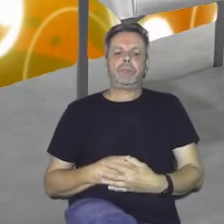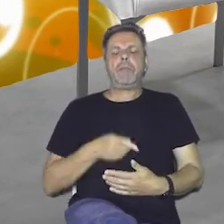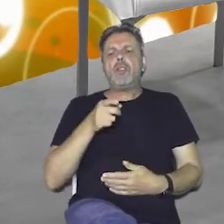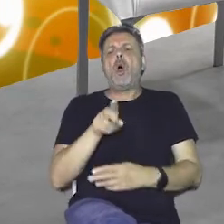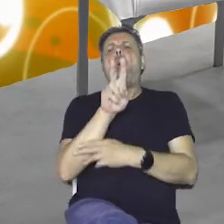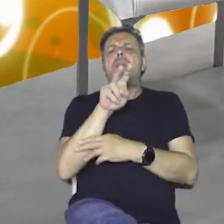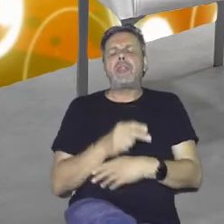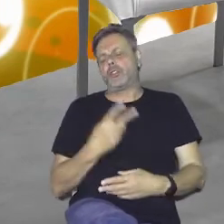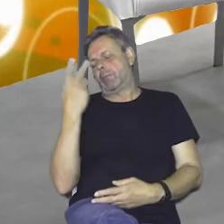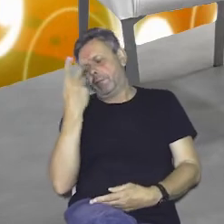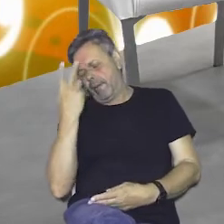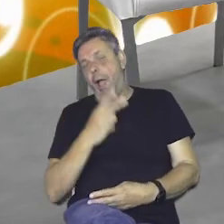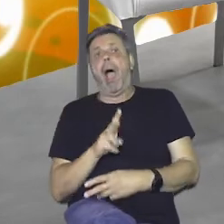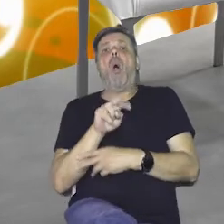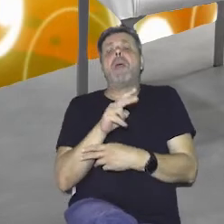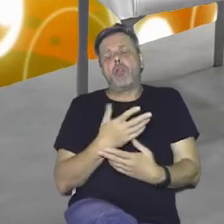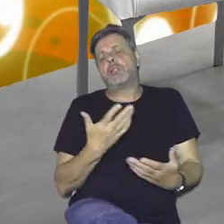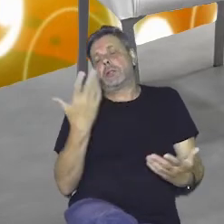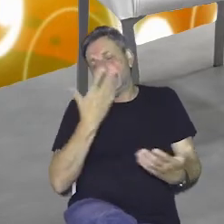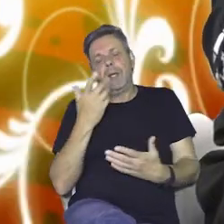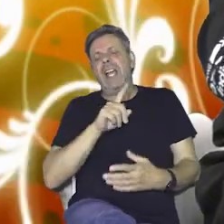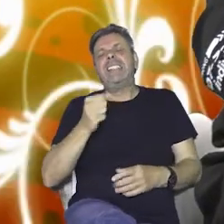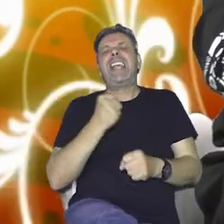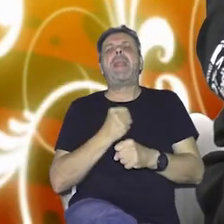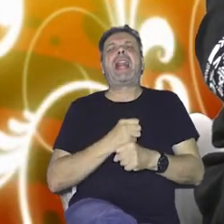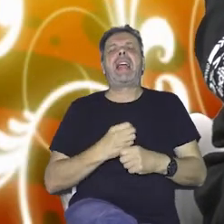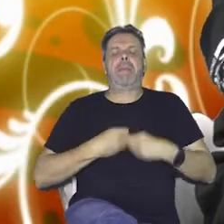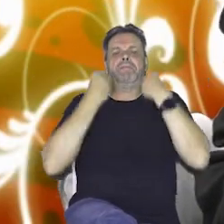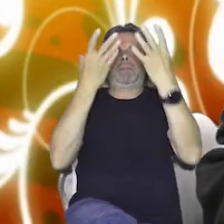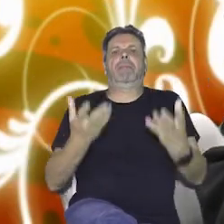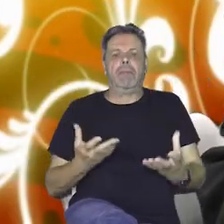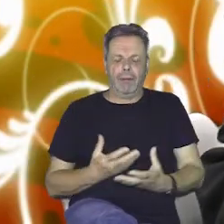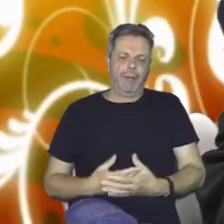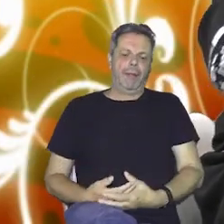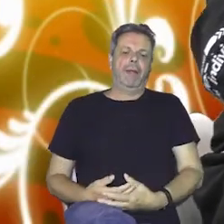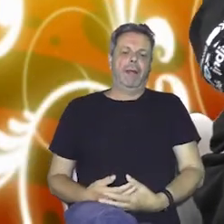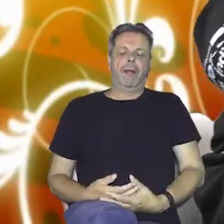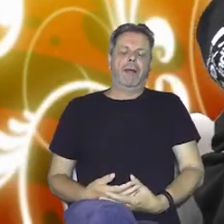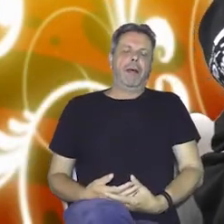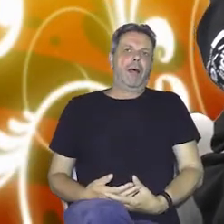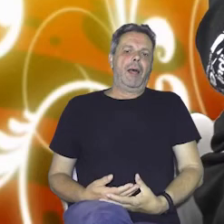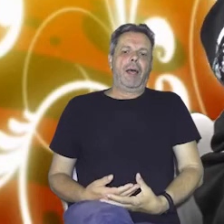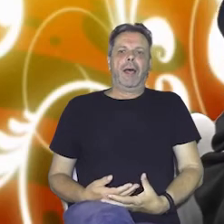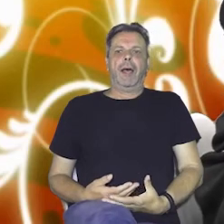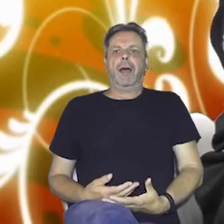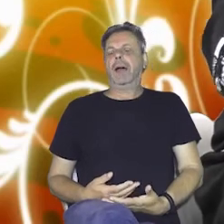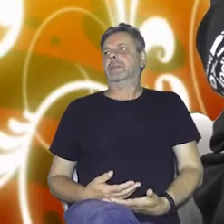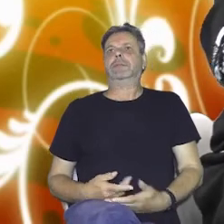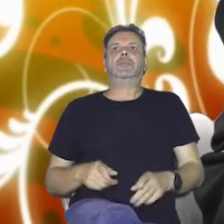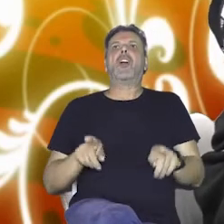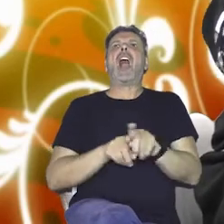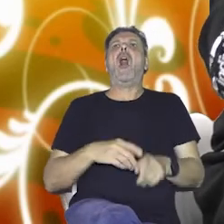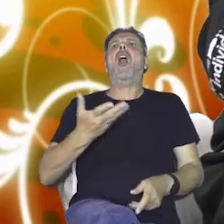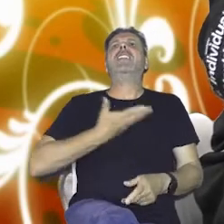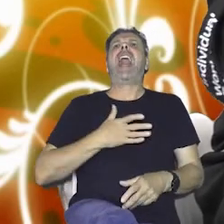ti. Je umjetnost. Da. Umjetnost. Se ne radi daj mi sad to napravi, daj mi 10 deka